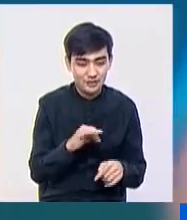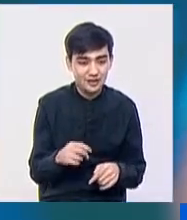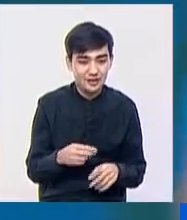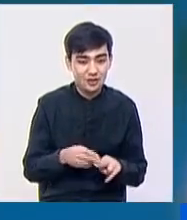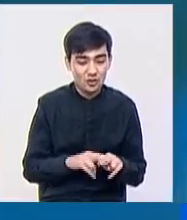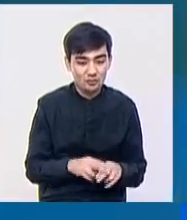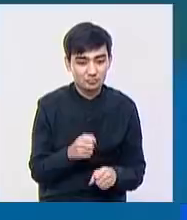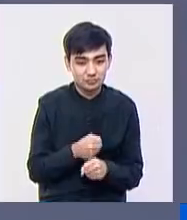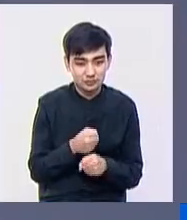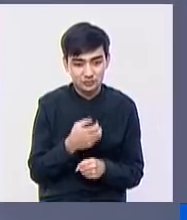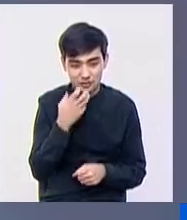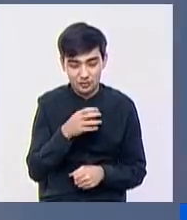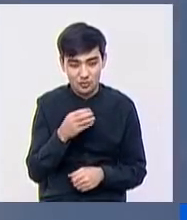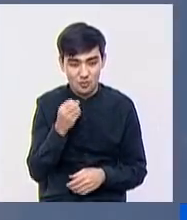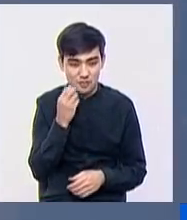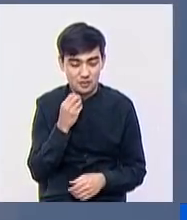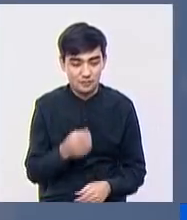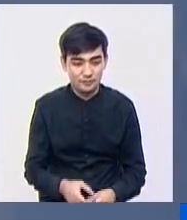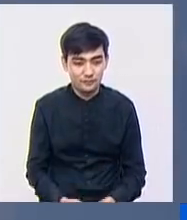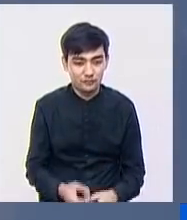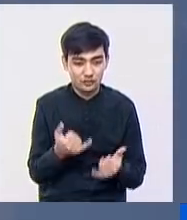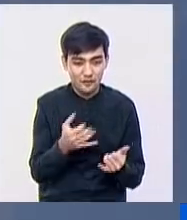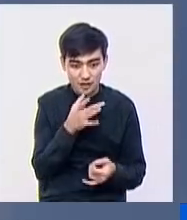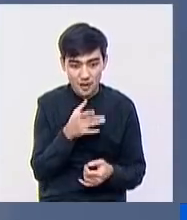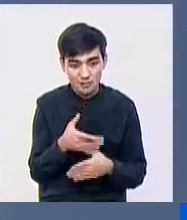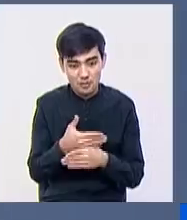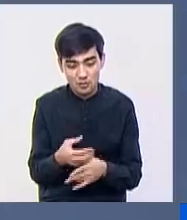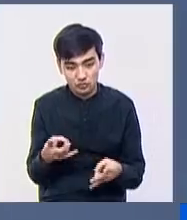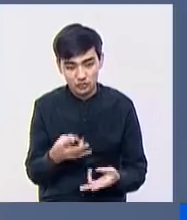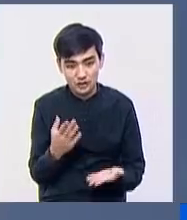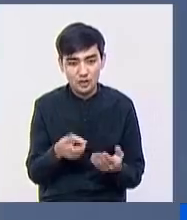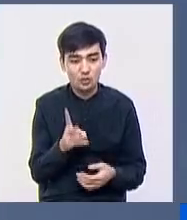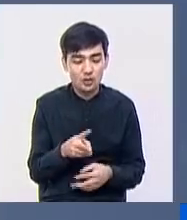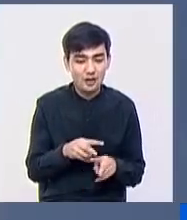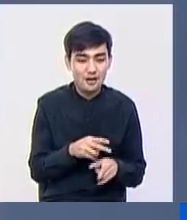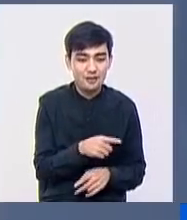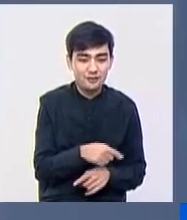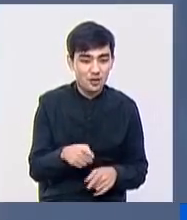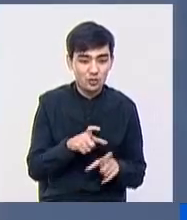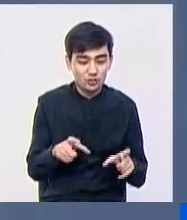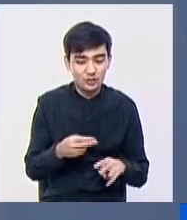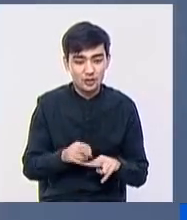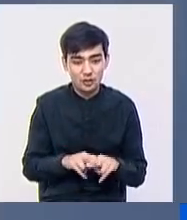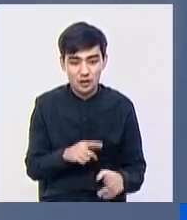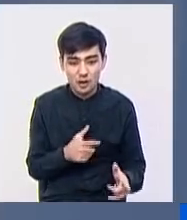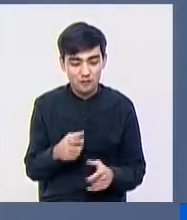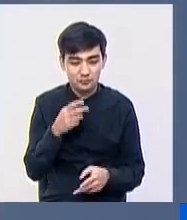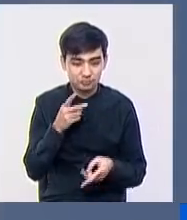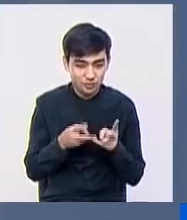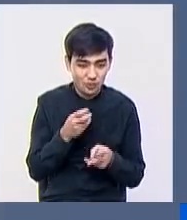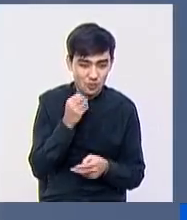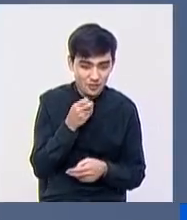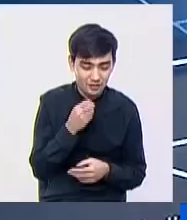потом делаются горячие обеды. На данный момент вам нужна какая-то подмога? И кто все эти люди, которые готовят горячие